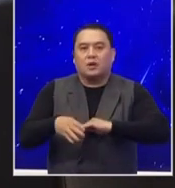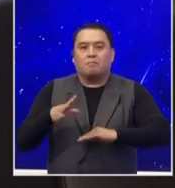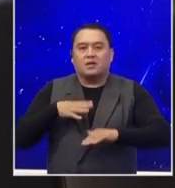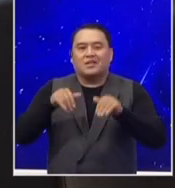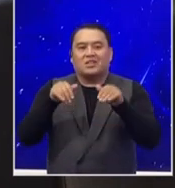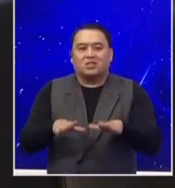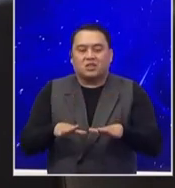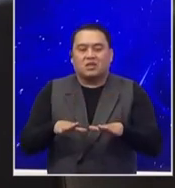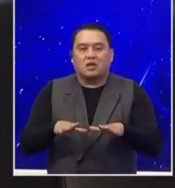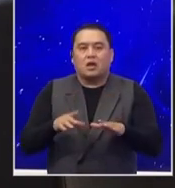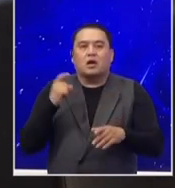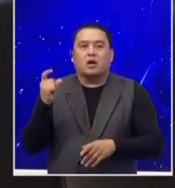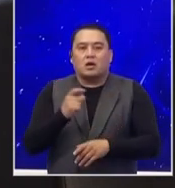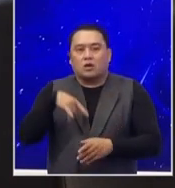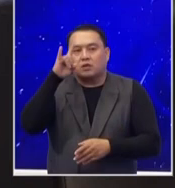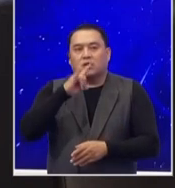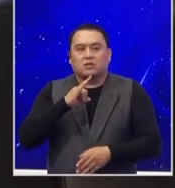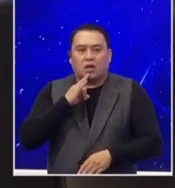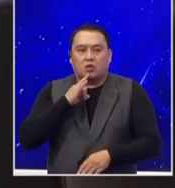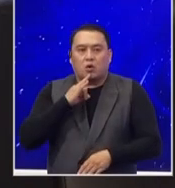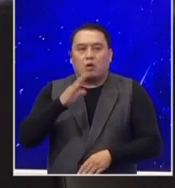решения. Экологическая обстановка по Казахстану.